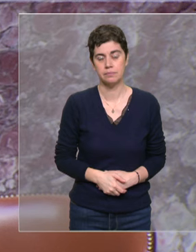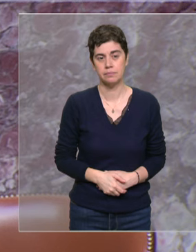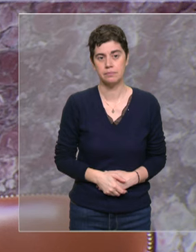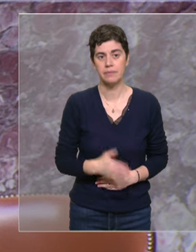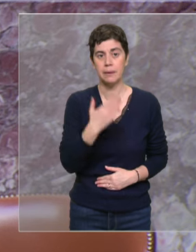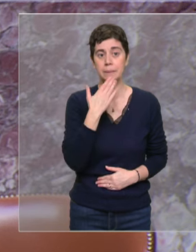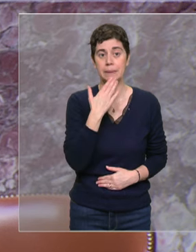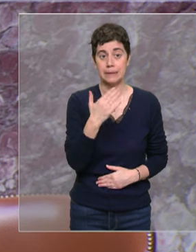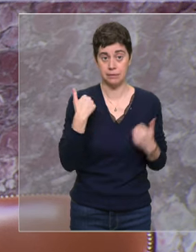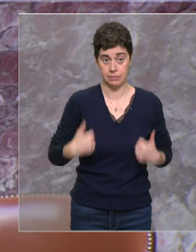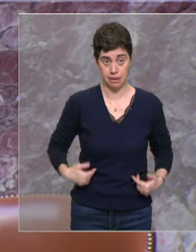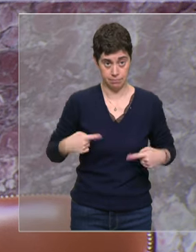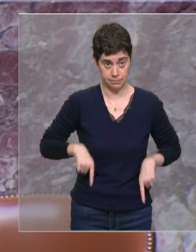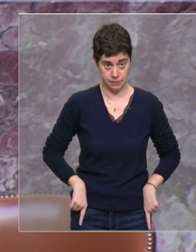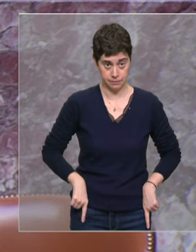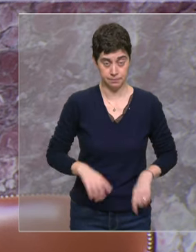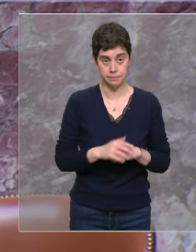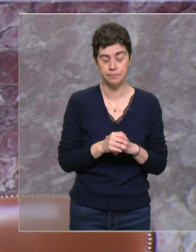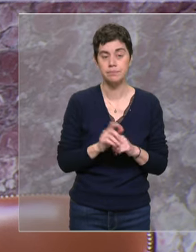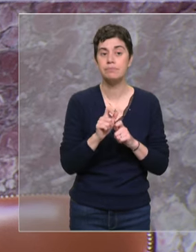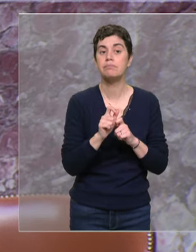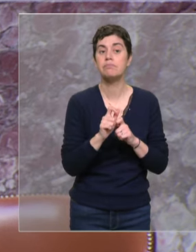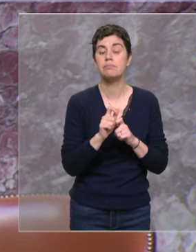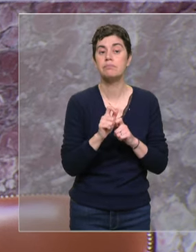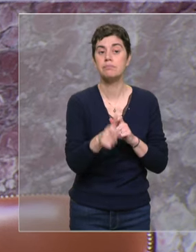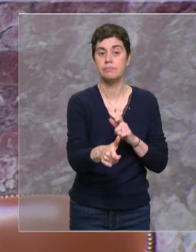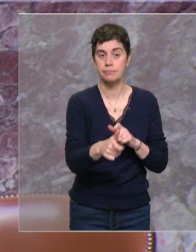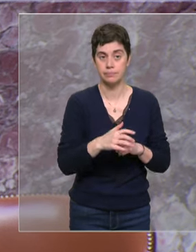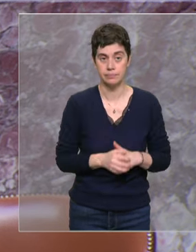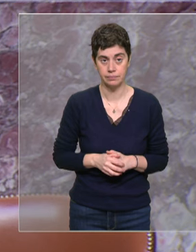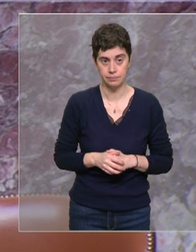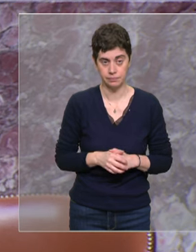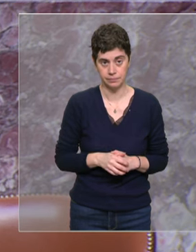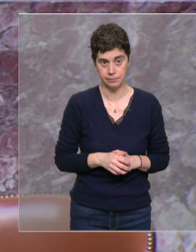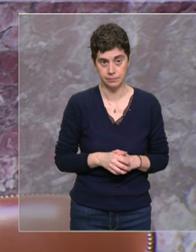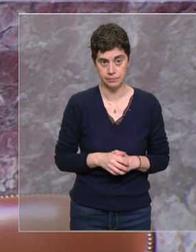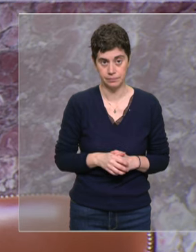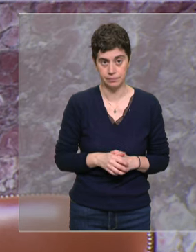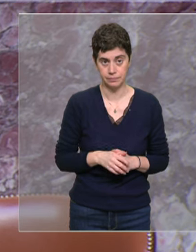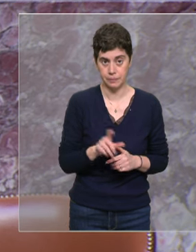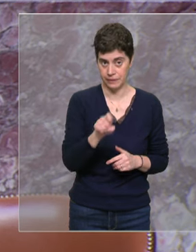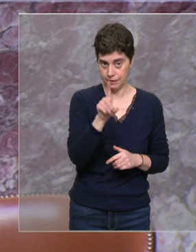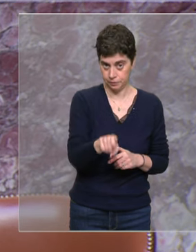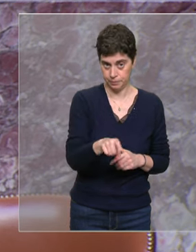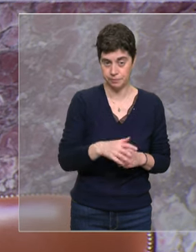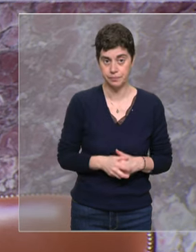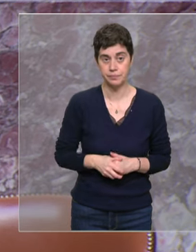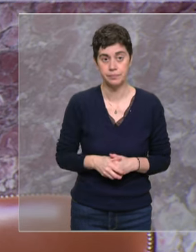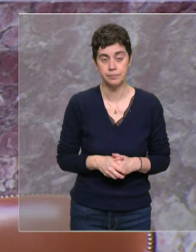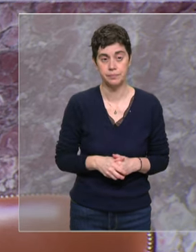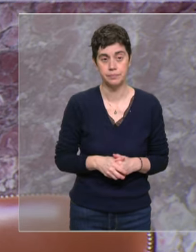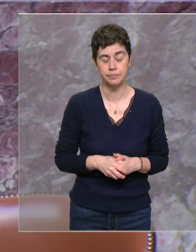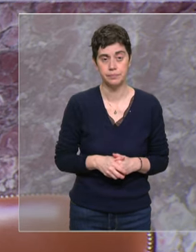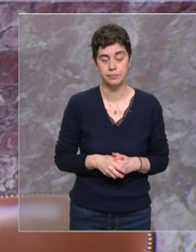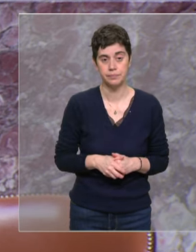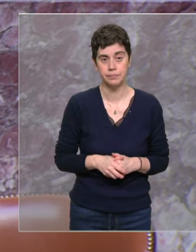Madame la Ministre. La parole est à Monsieur Carlos Martins Bilongo pour le groupe La France Insoumise.